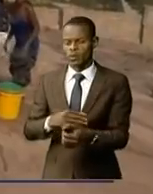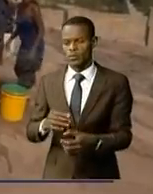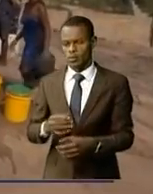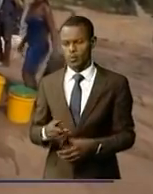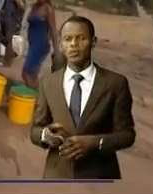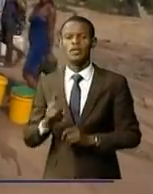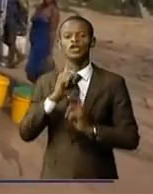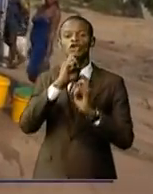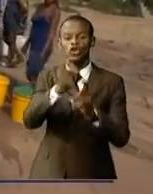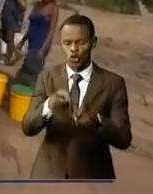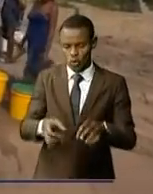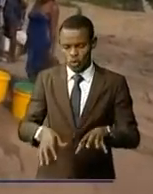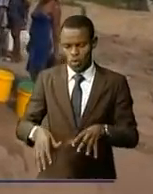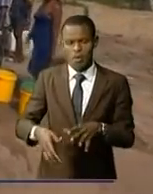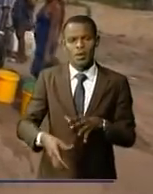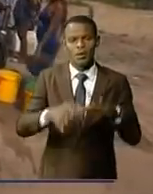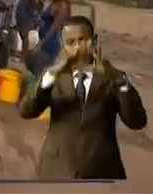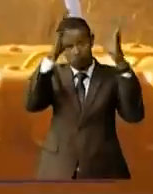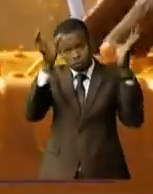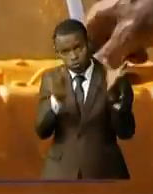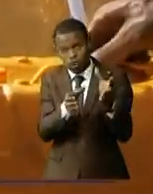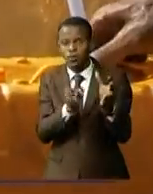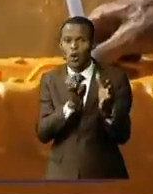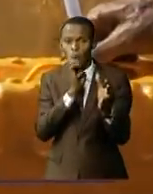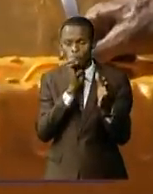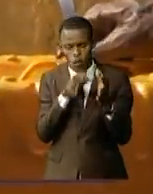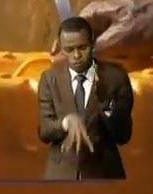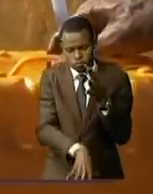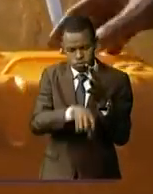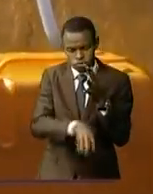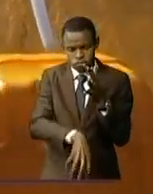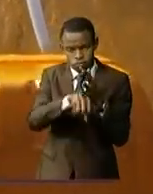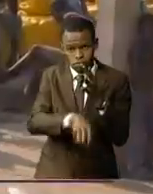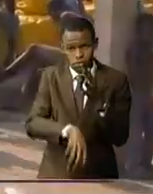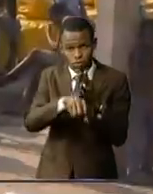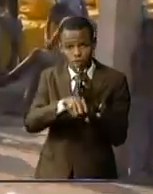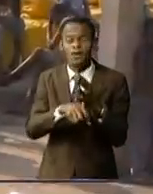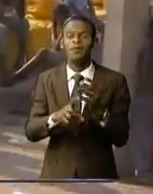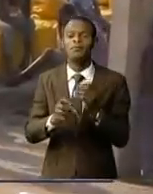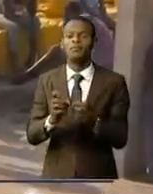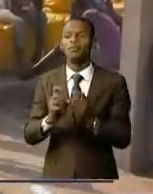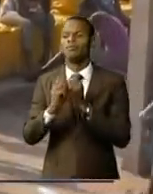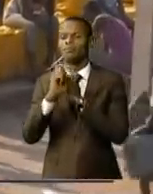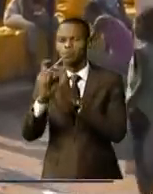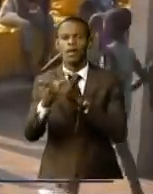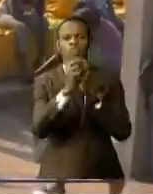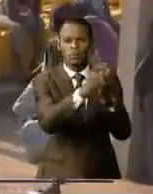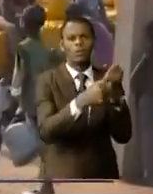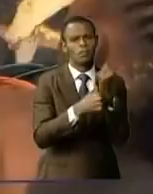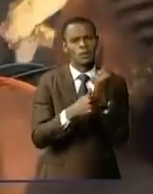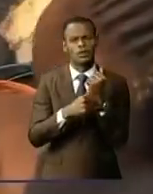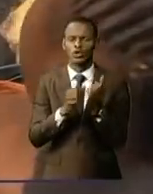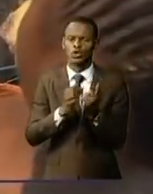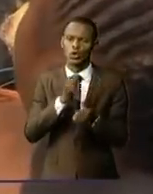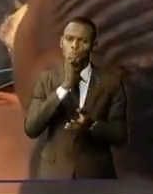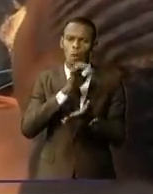Lancélé de l'eau potable. C'est une solution qui tombe à pic pour cette population qui a longtemps demeuré à la quête d'eau de qualité.